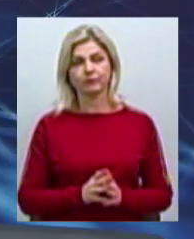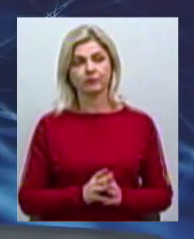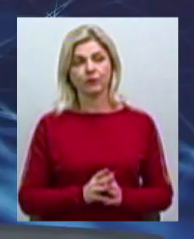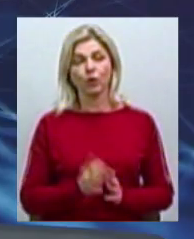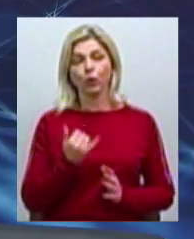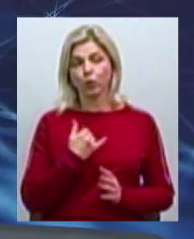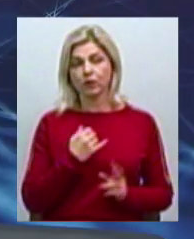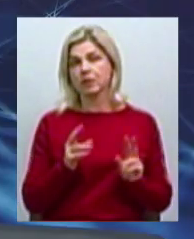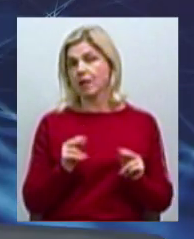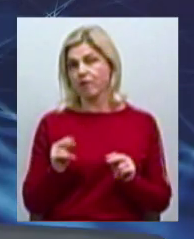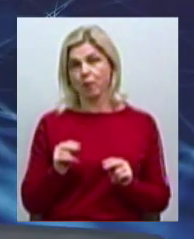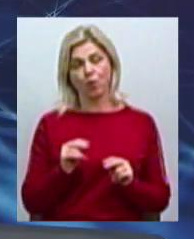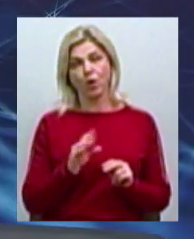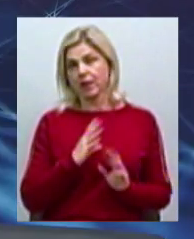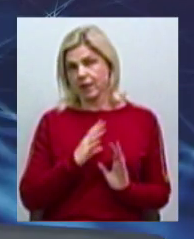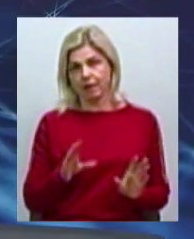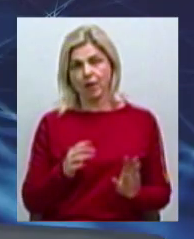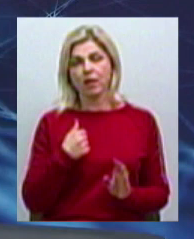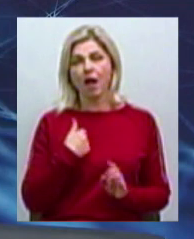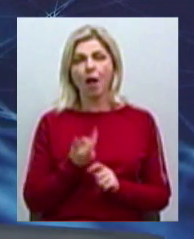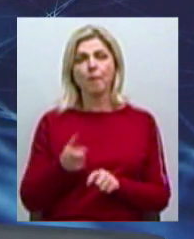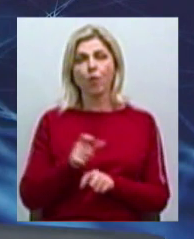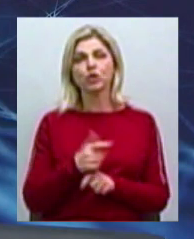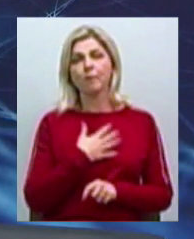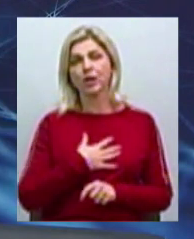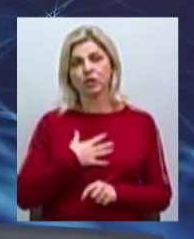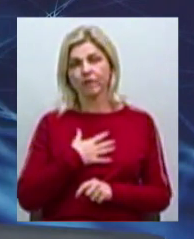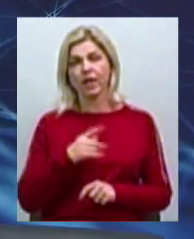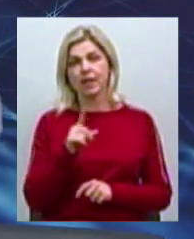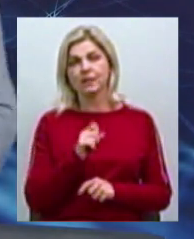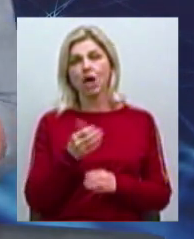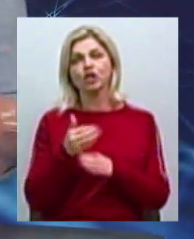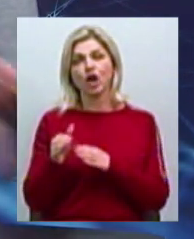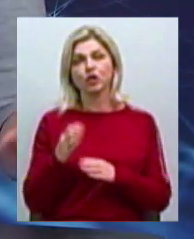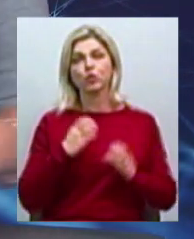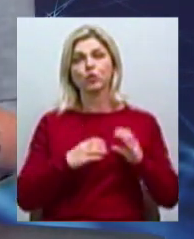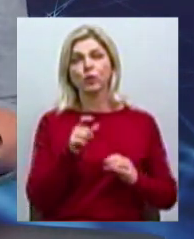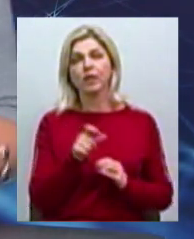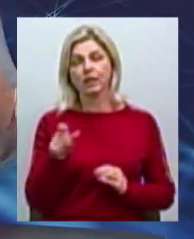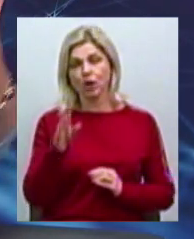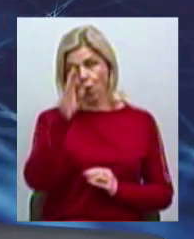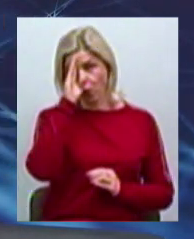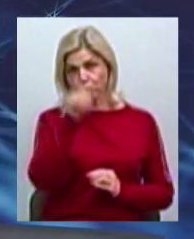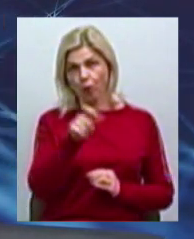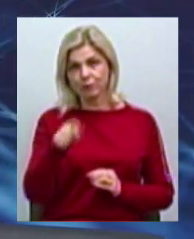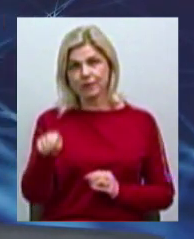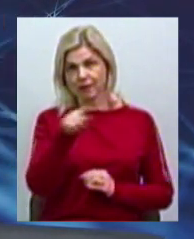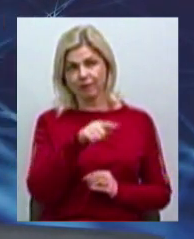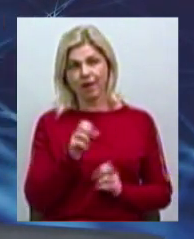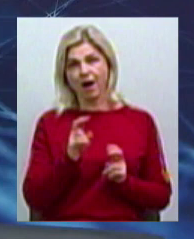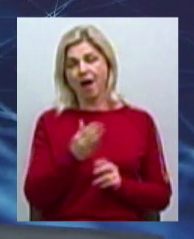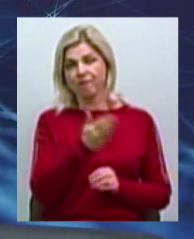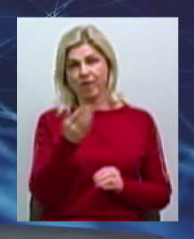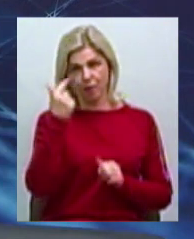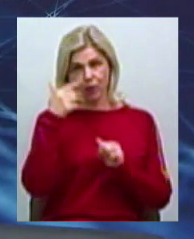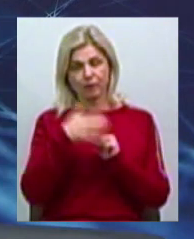якось, слава Богу, ні. Але я більше переживала за певну частину студентів, хлопців, які, да, як ви знаєте, що